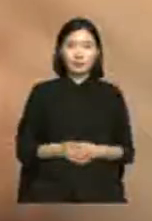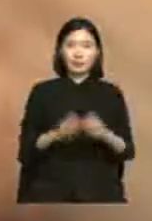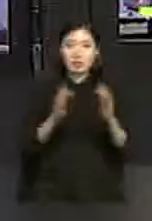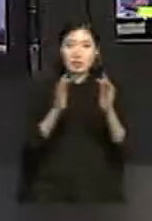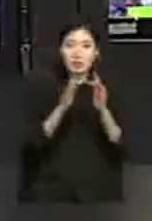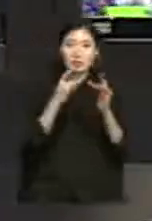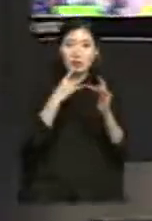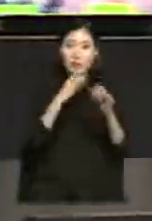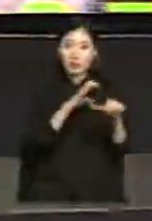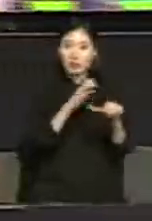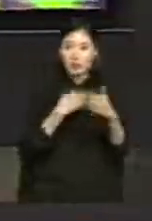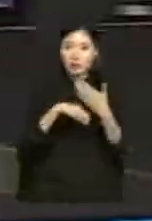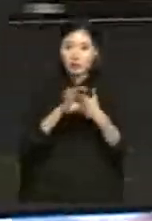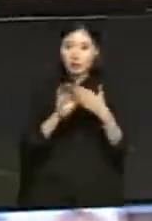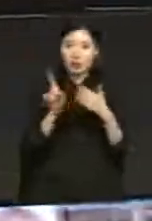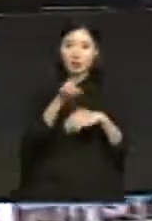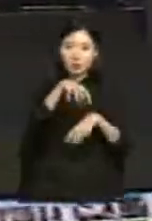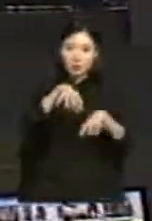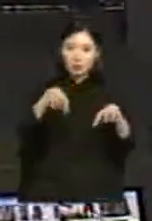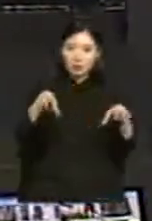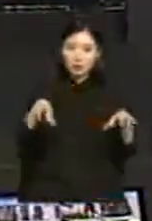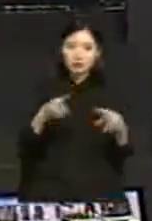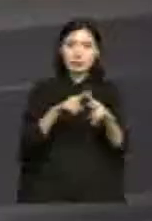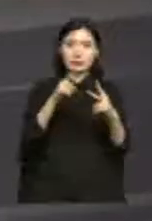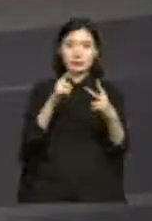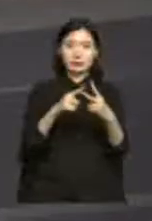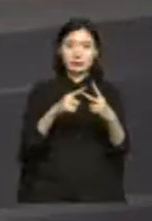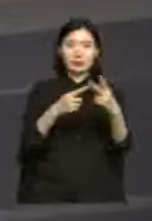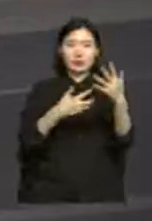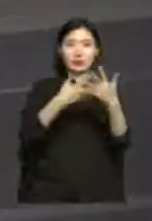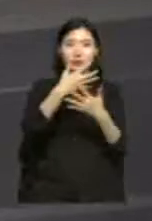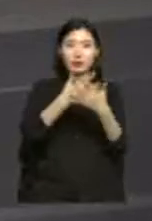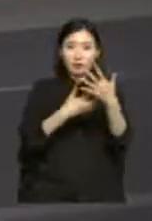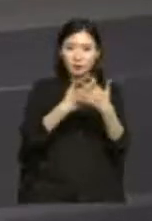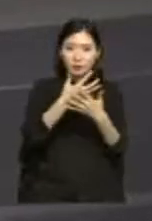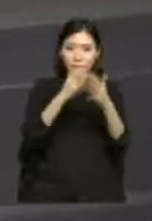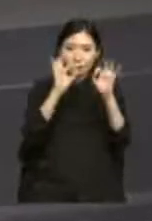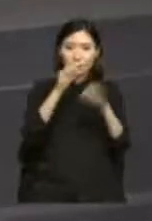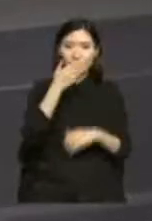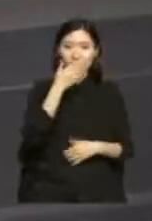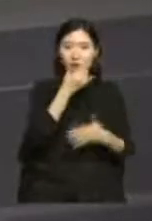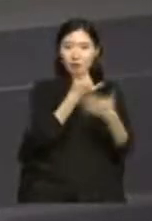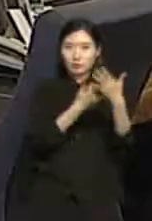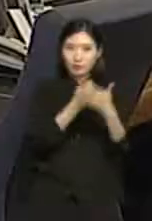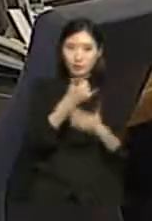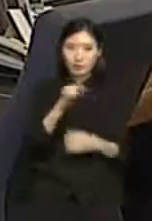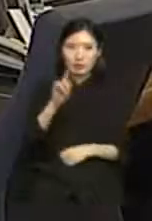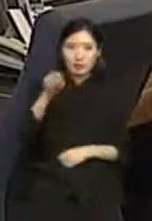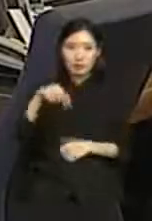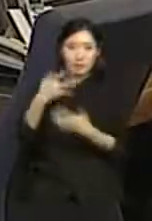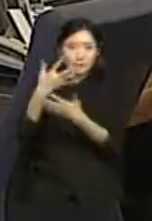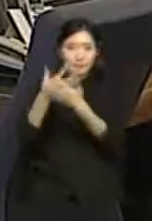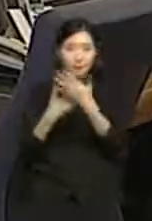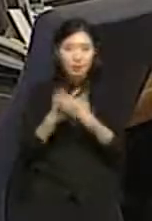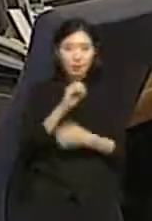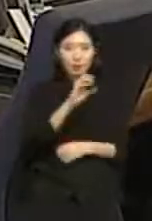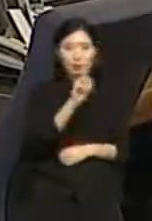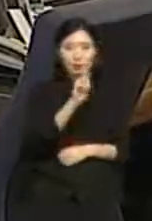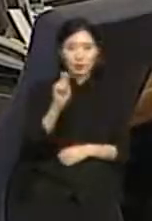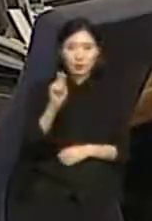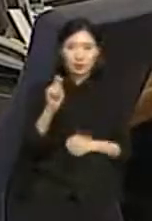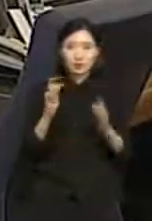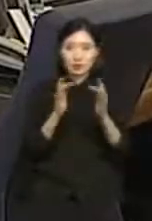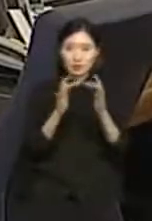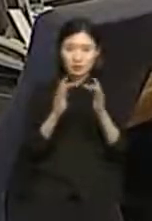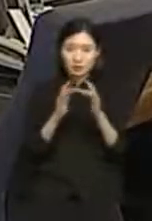인터넷만 있으면 어디서든 동영상 콘텐츠를 볼 수 있는 OTT. 유튜브와 넷플릭스 같은 OTT의 등장으로